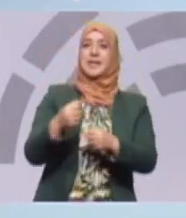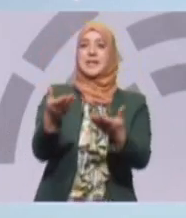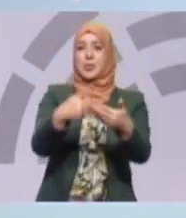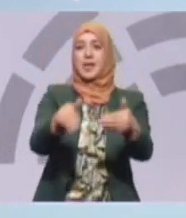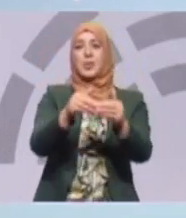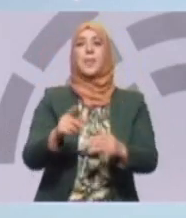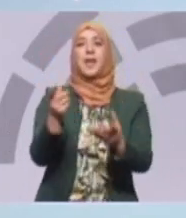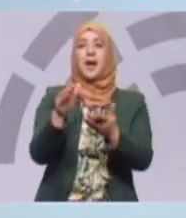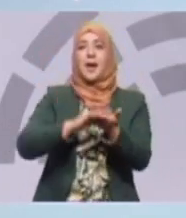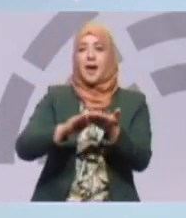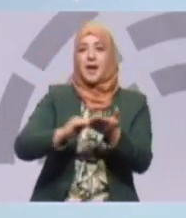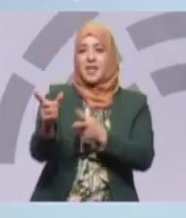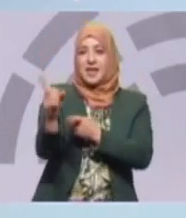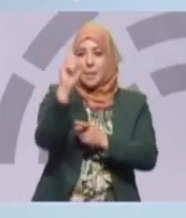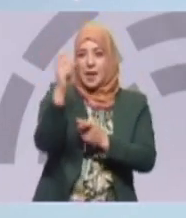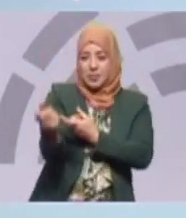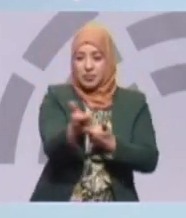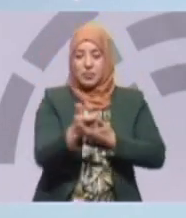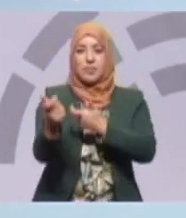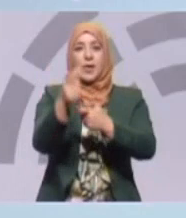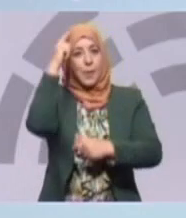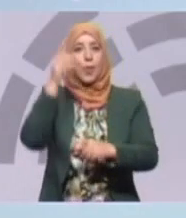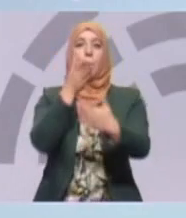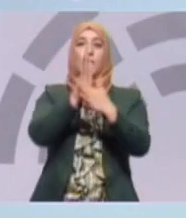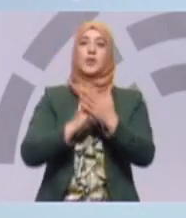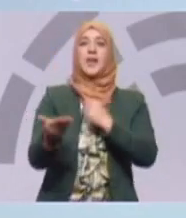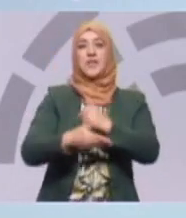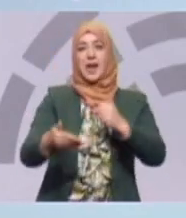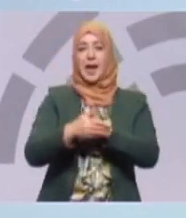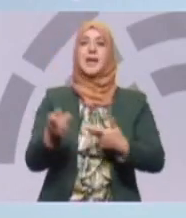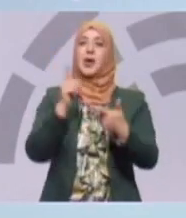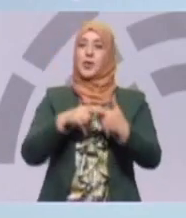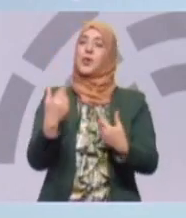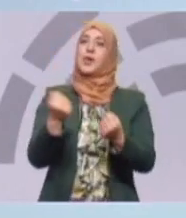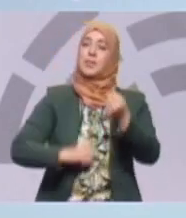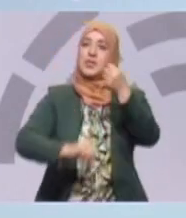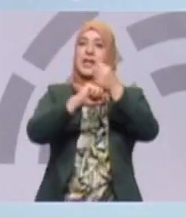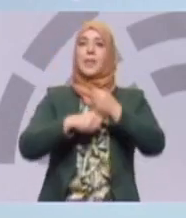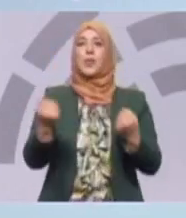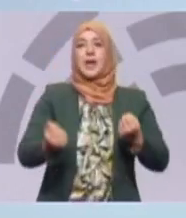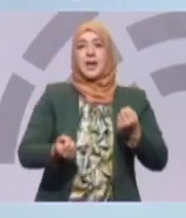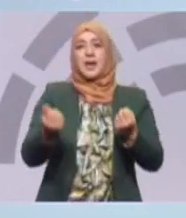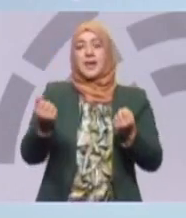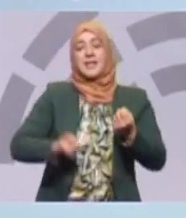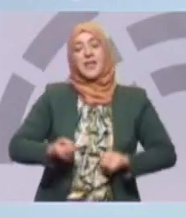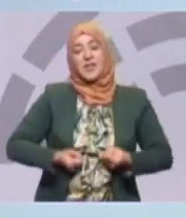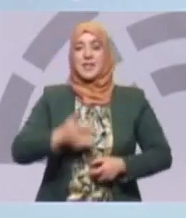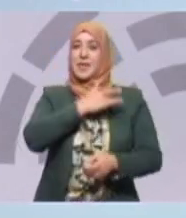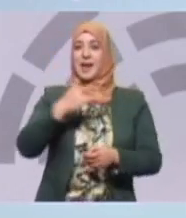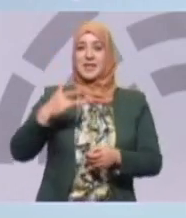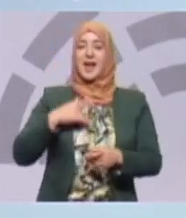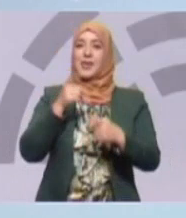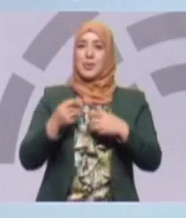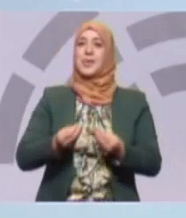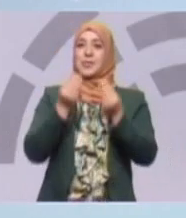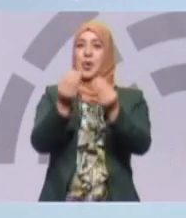واستغلال اراضي الدوليه اللي باعث مشاريع فلاحيه تطوير الخدمات المرافق الصحيه ودعمها بالتجهيزات والموارد البشريه اللازمه